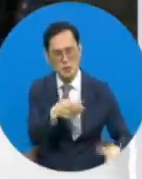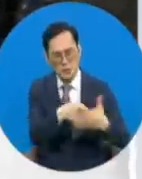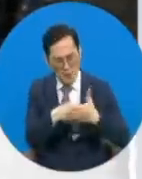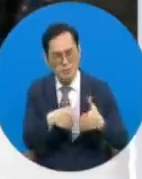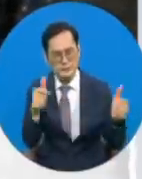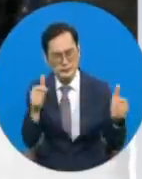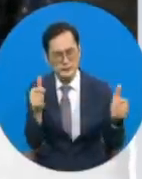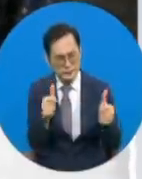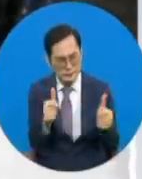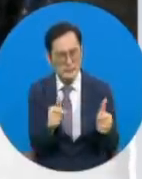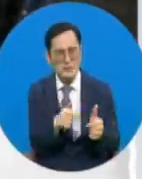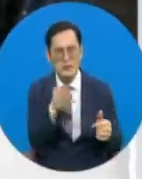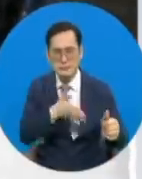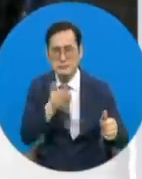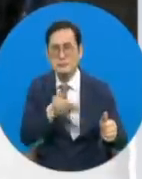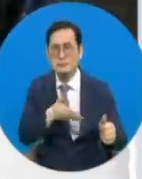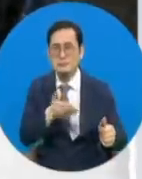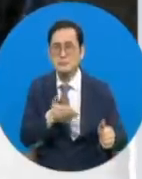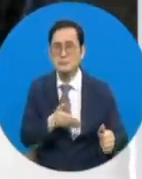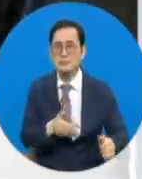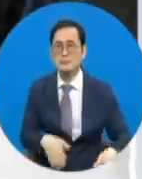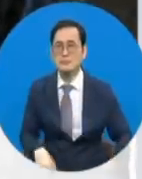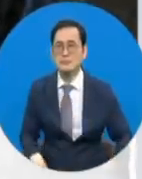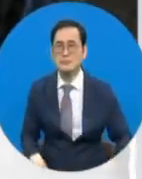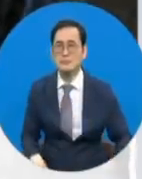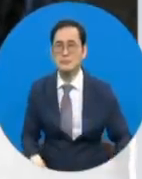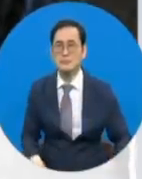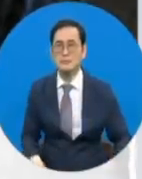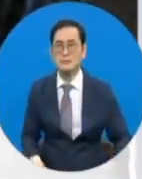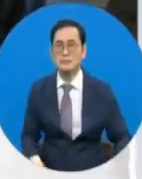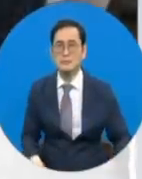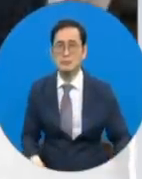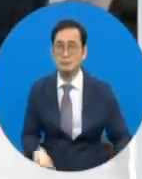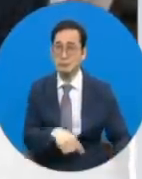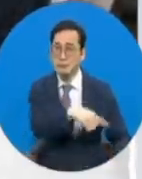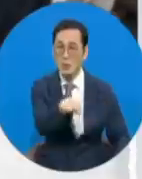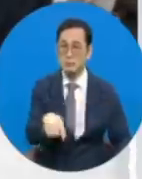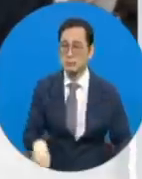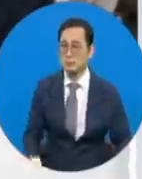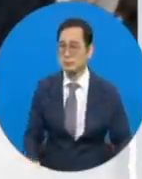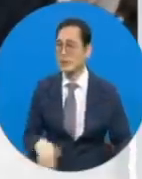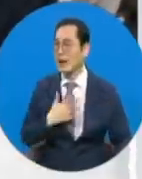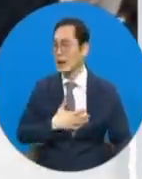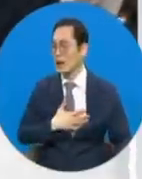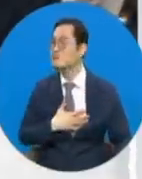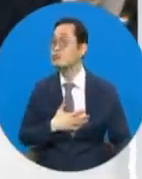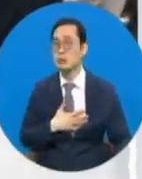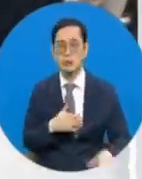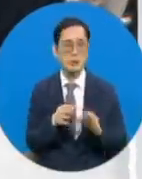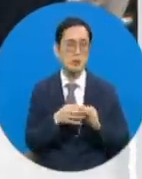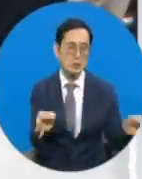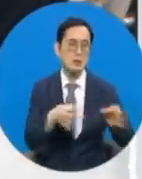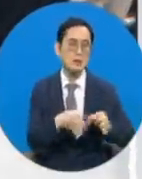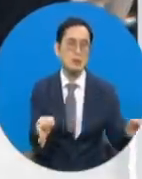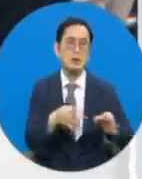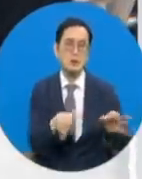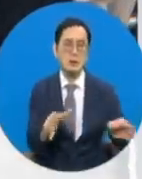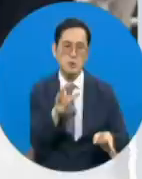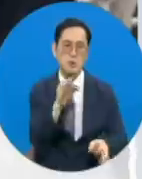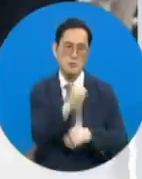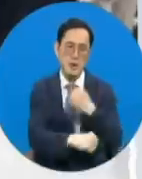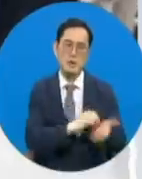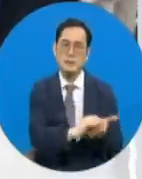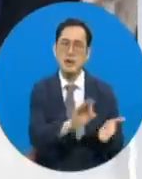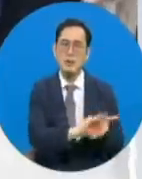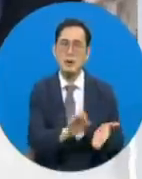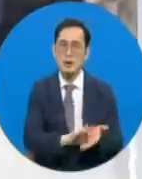상황이라면 결과적으로 수신료 분리징수하면서 결국 외부의 그 힘, 외부의 영향력으로 KBS 문제를